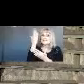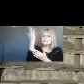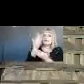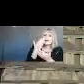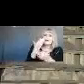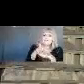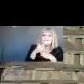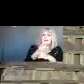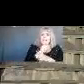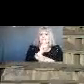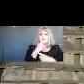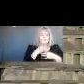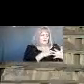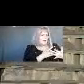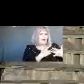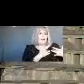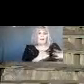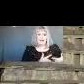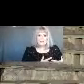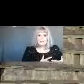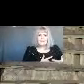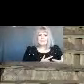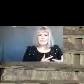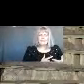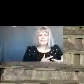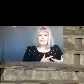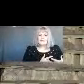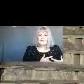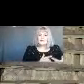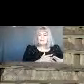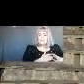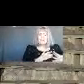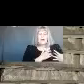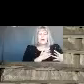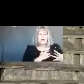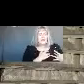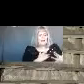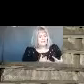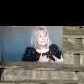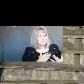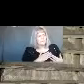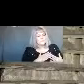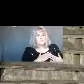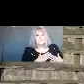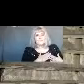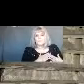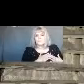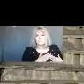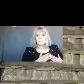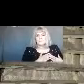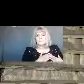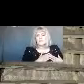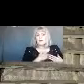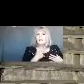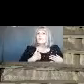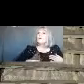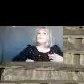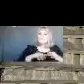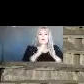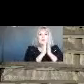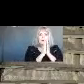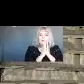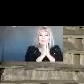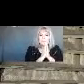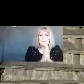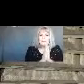met mense se harte kan werk. Hier sien ons dit, hulle is in hulle harte getref. Maar o, ek bid dat ons toch